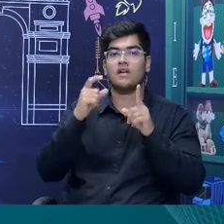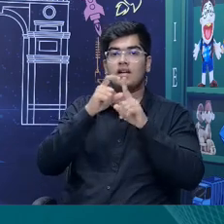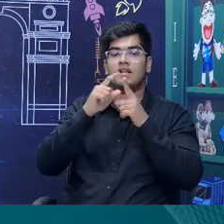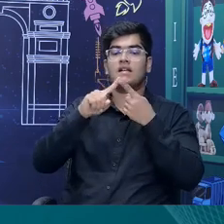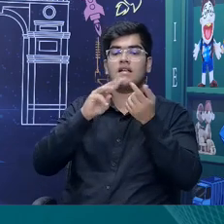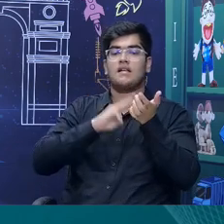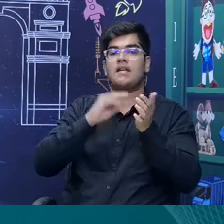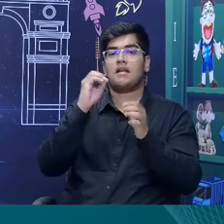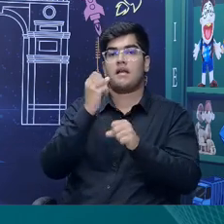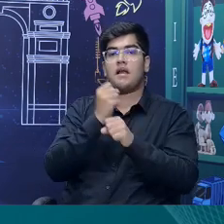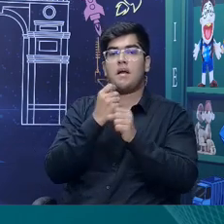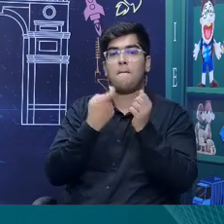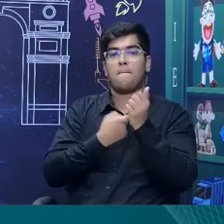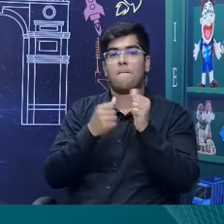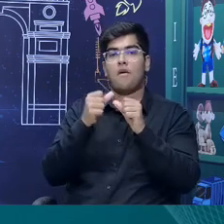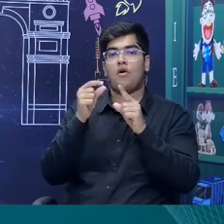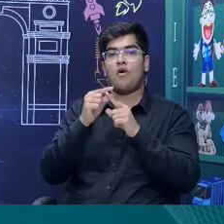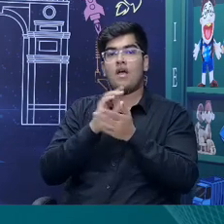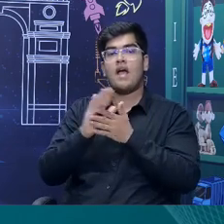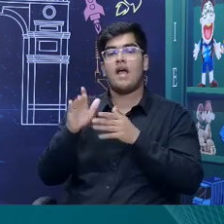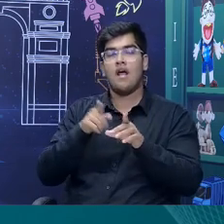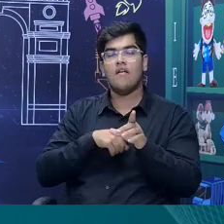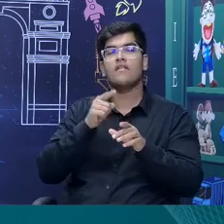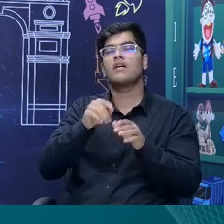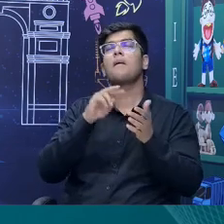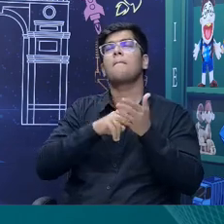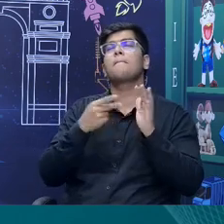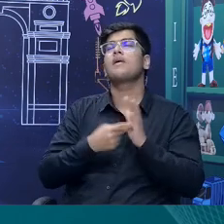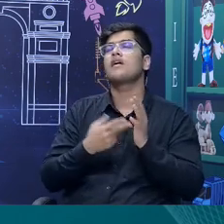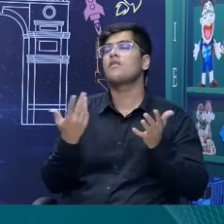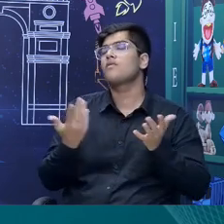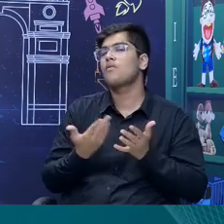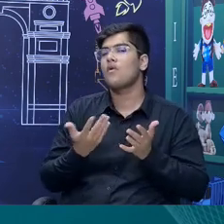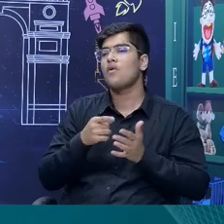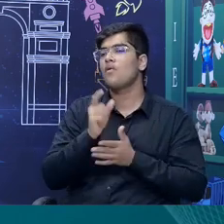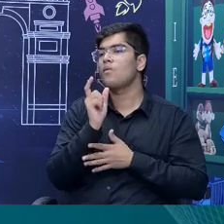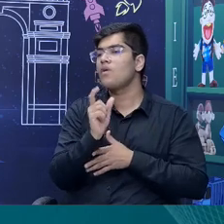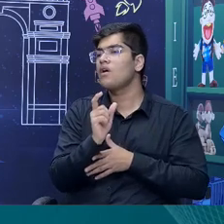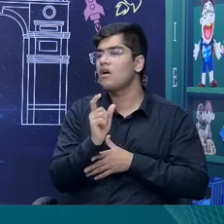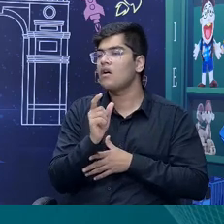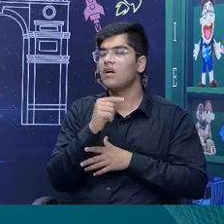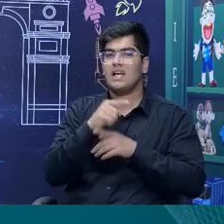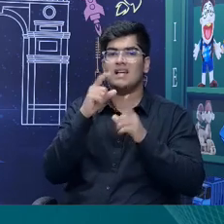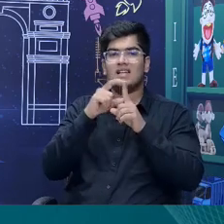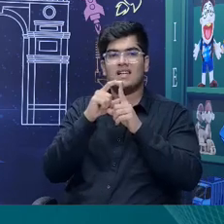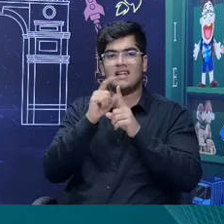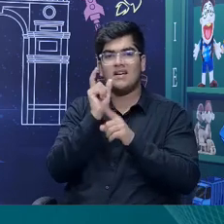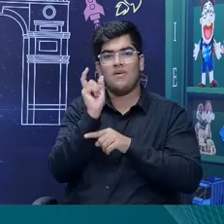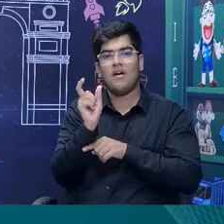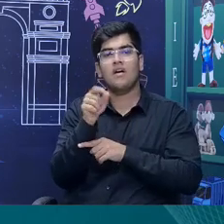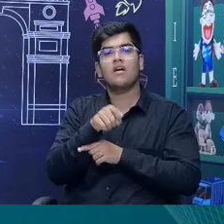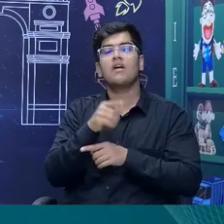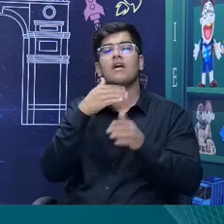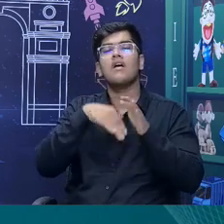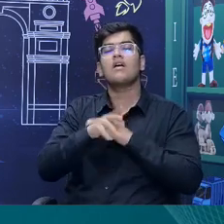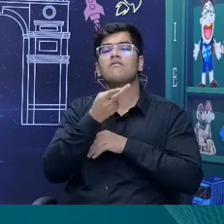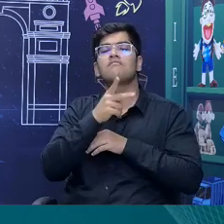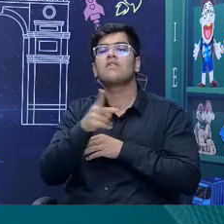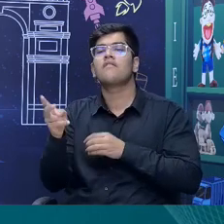मीनिंग के बड़े में है की क्या होता है डेमोक्रेसी का मीनिंग कितने टाइप्स की डेमोक्रेसी होती है